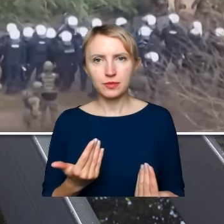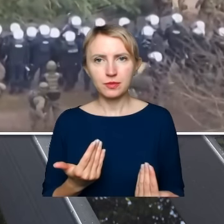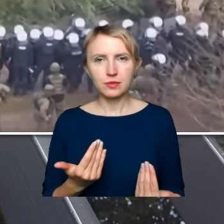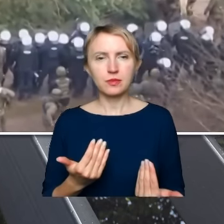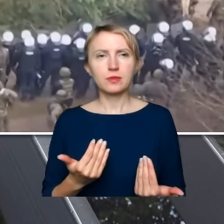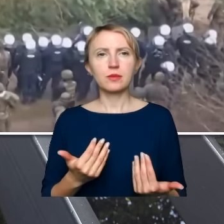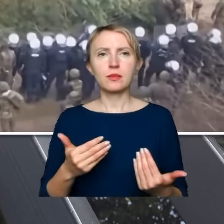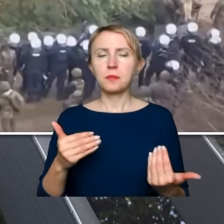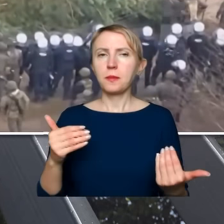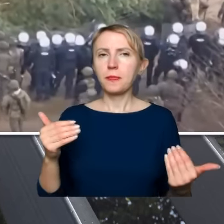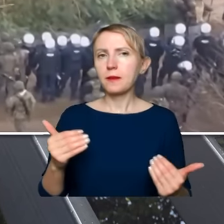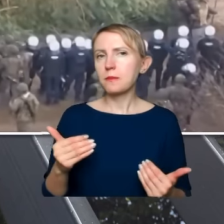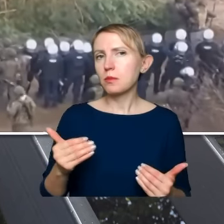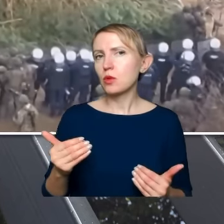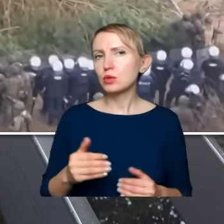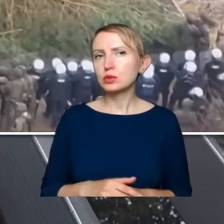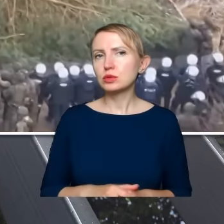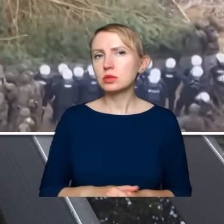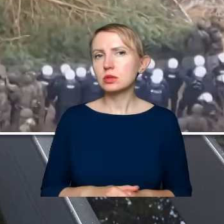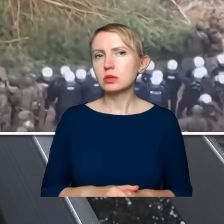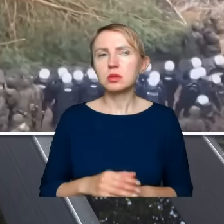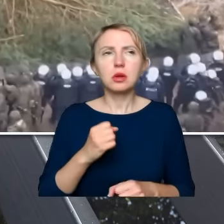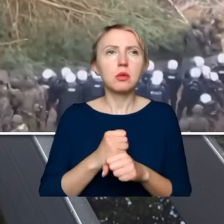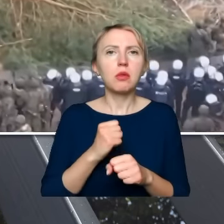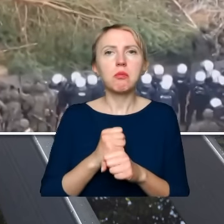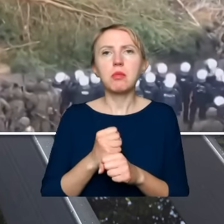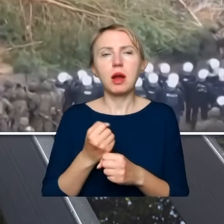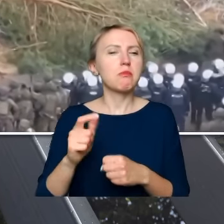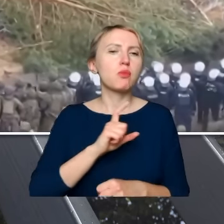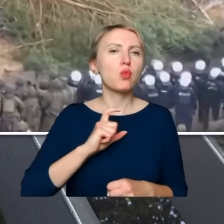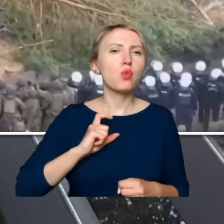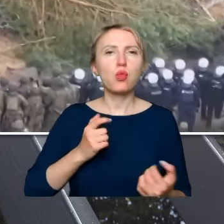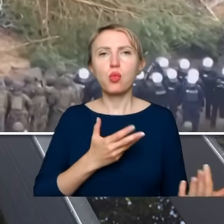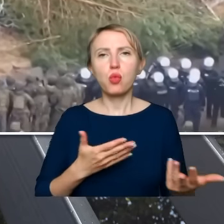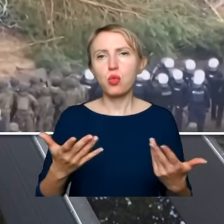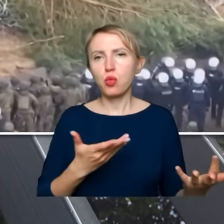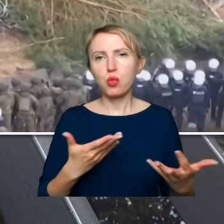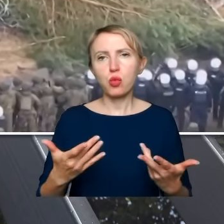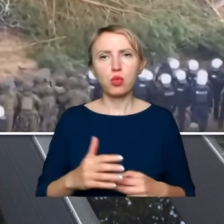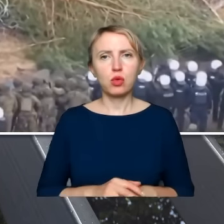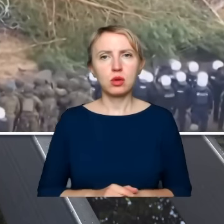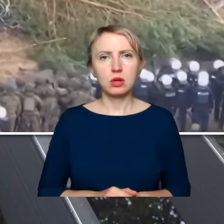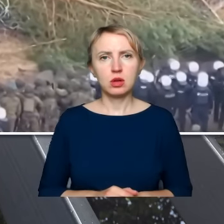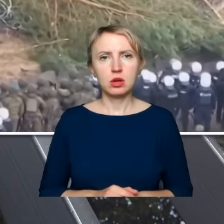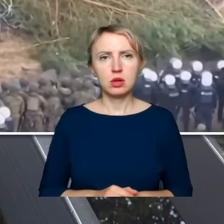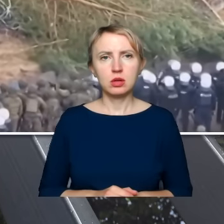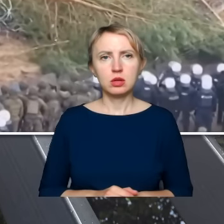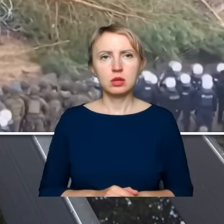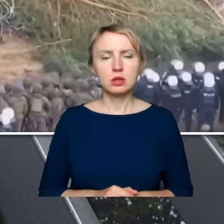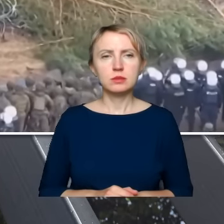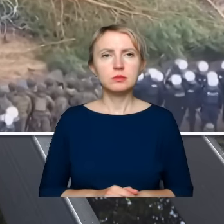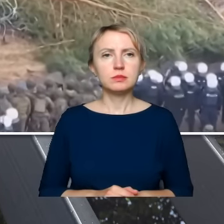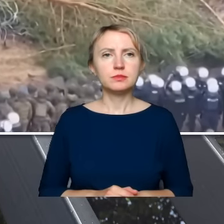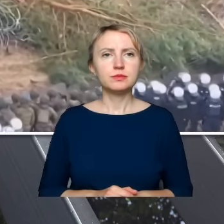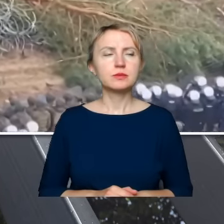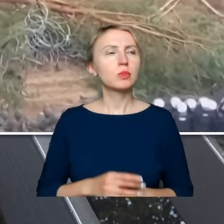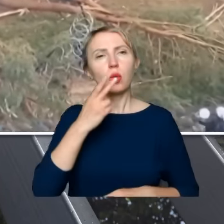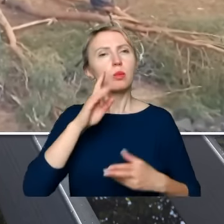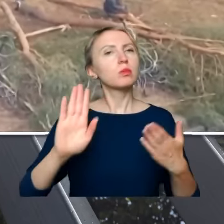jakiejś pracy papierkowej gdzieś i otoczona jest ostracyzmem, bo jest